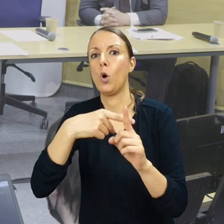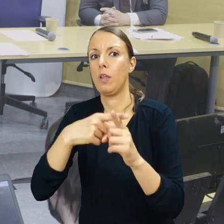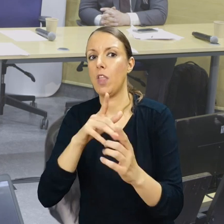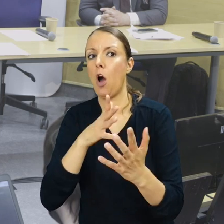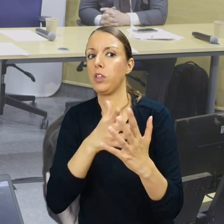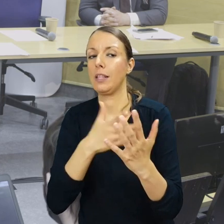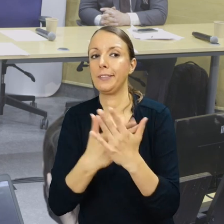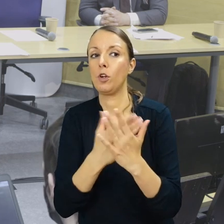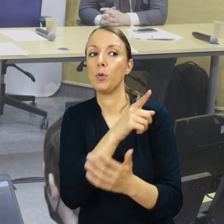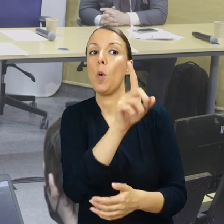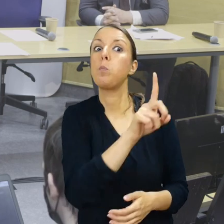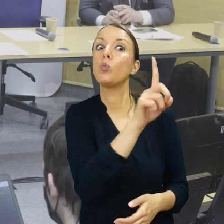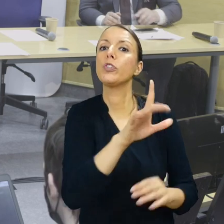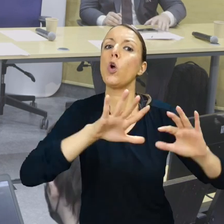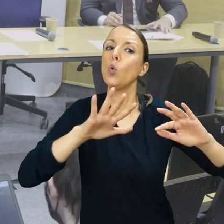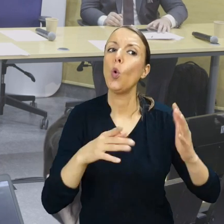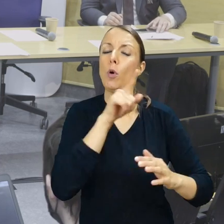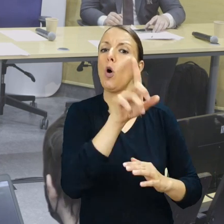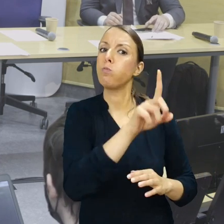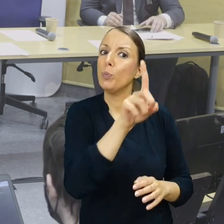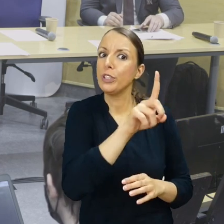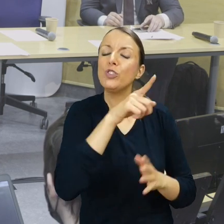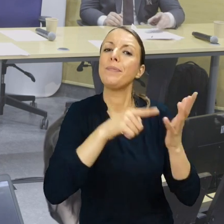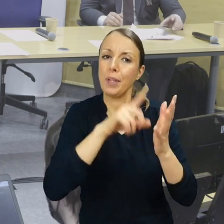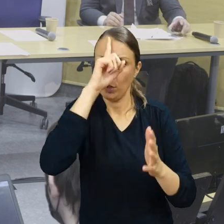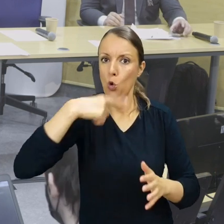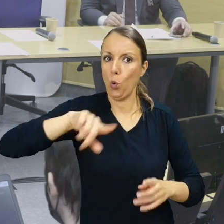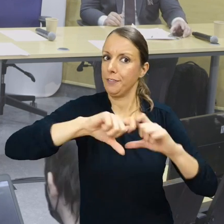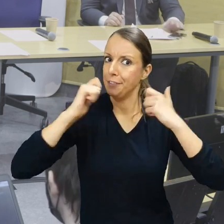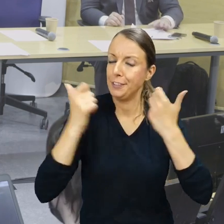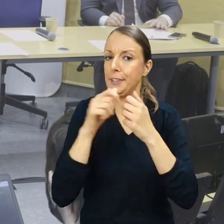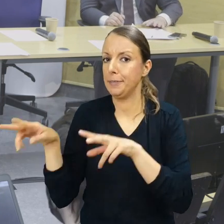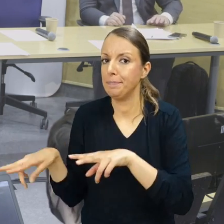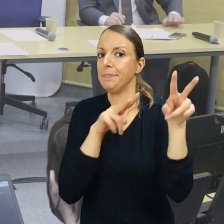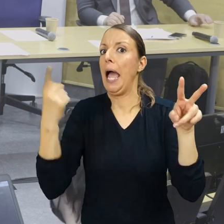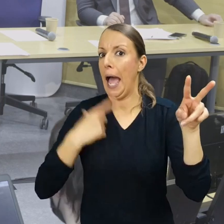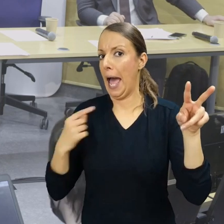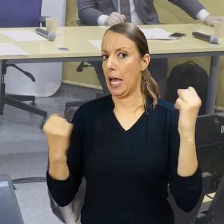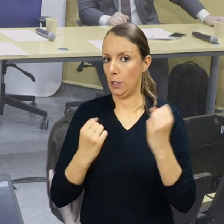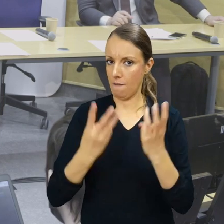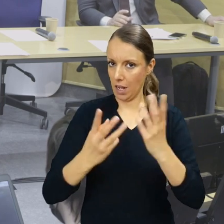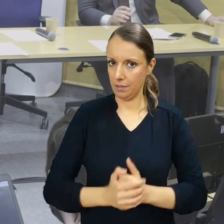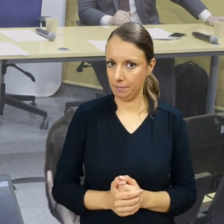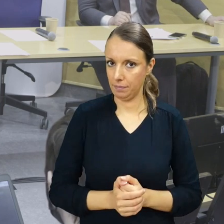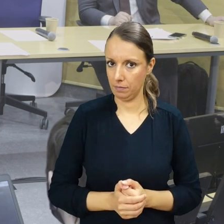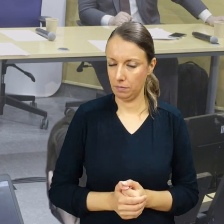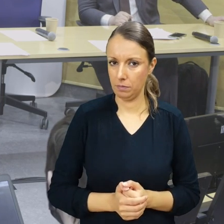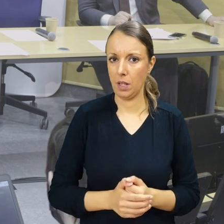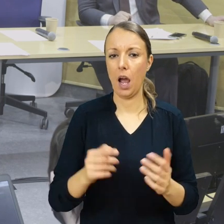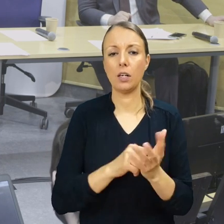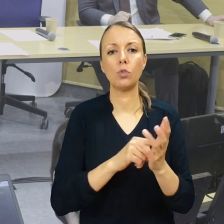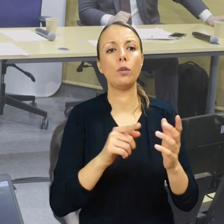na uwagę całego społeczeństwa. I otwieramy to sformułowanie na